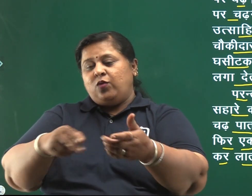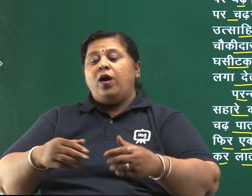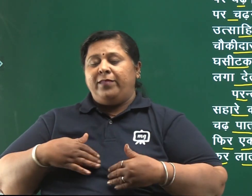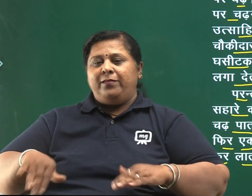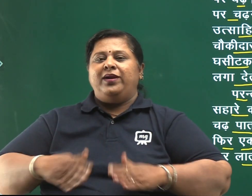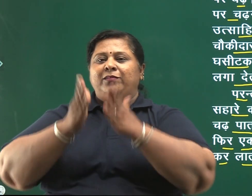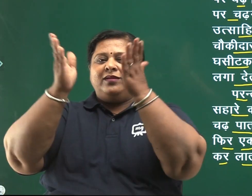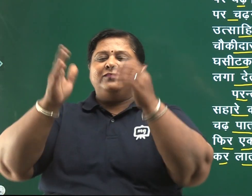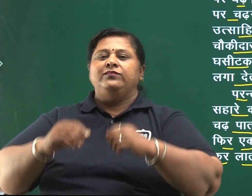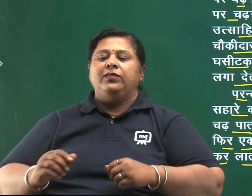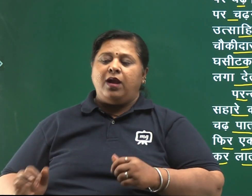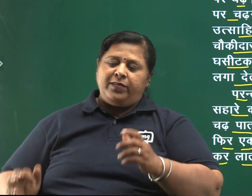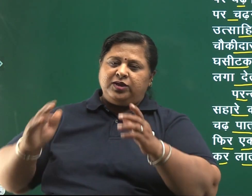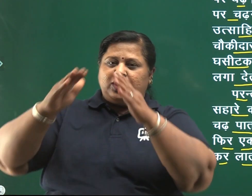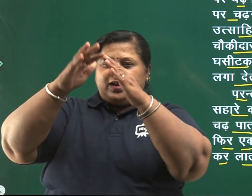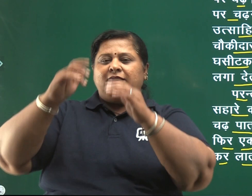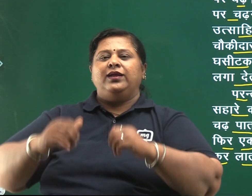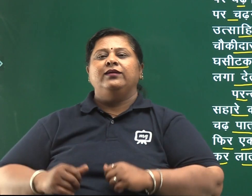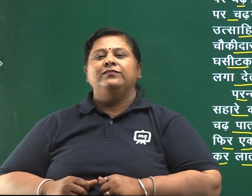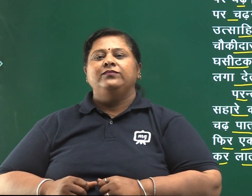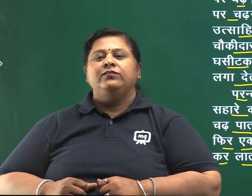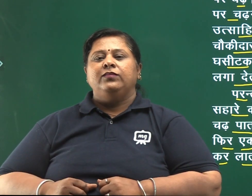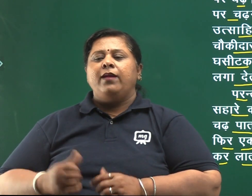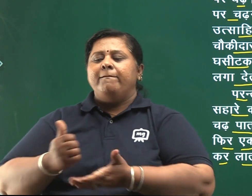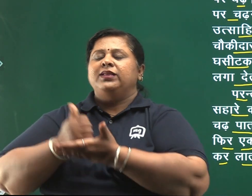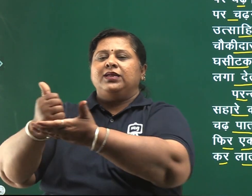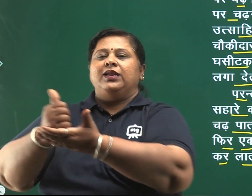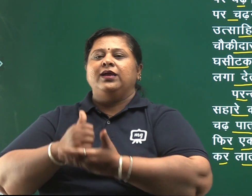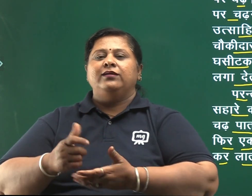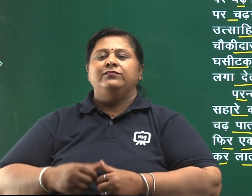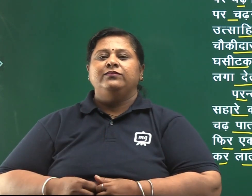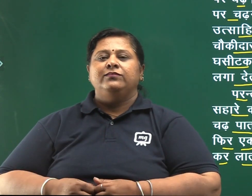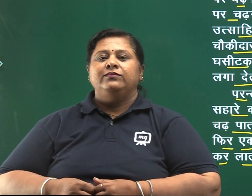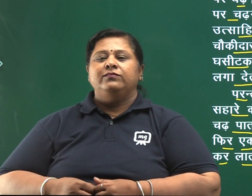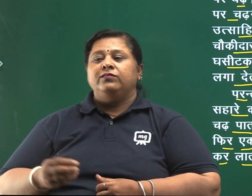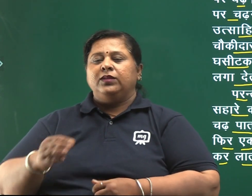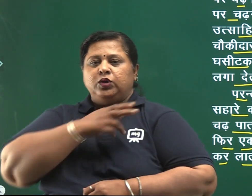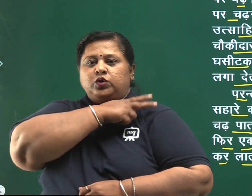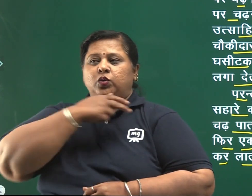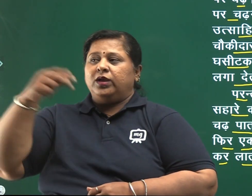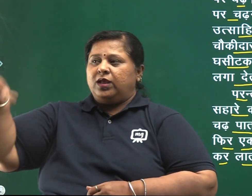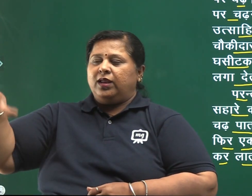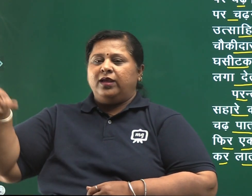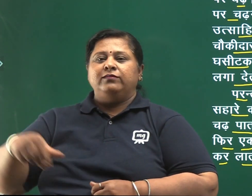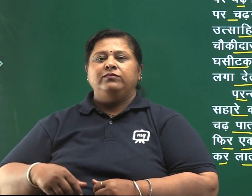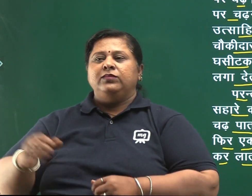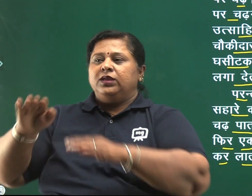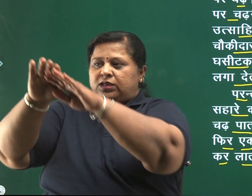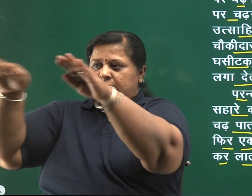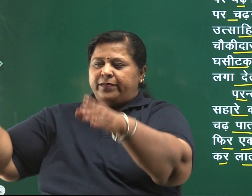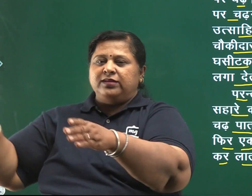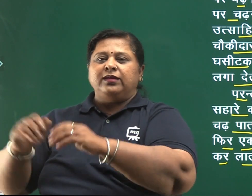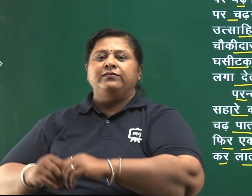पर चढ़ाने के लिए मदद के लिए चौकीदार के छप्पर